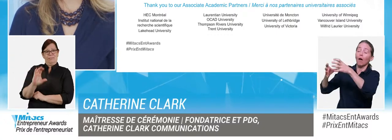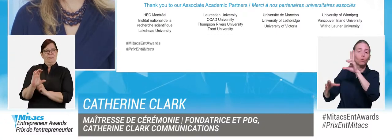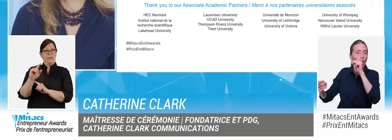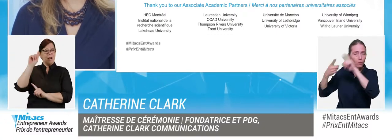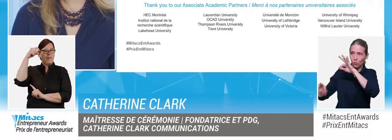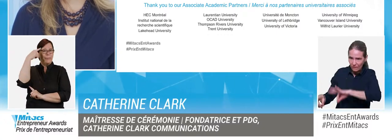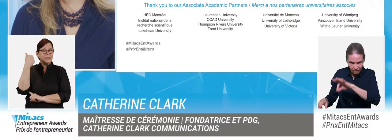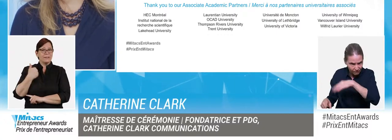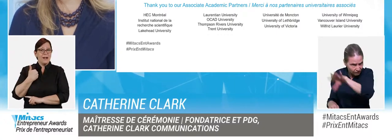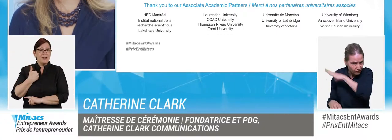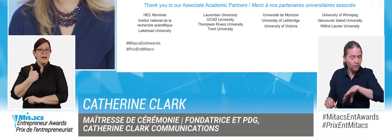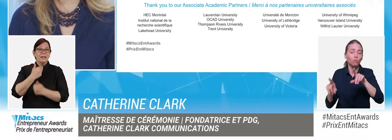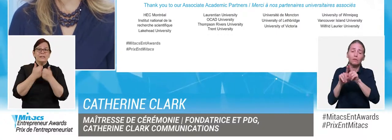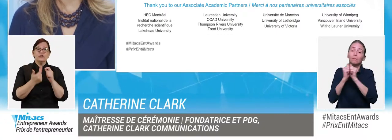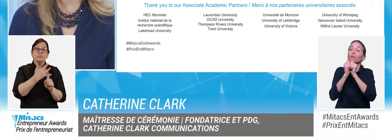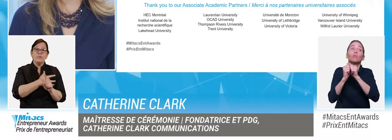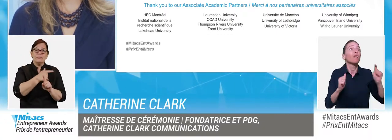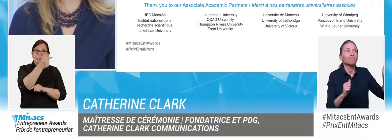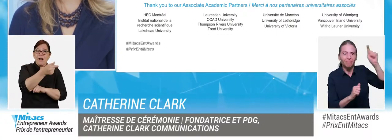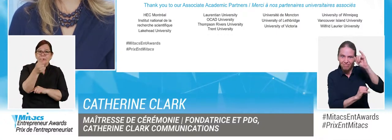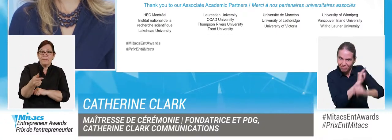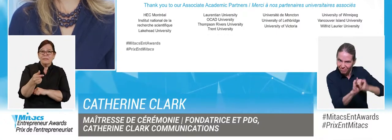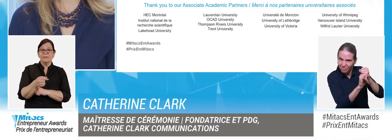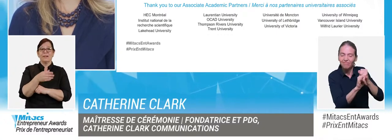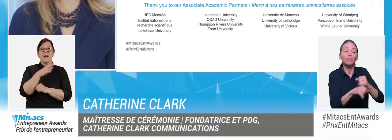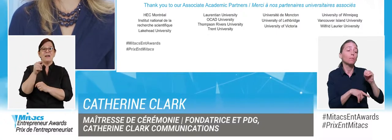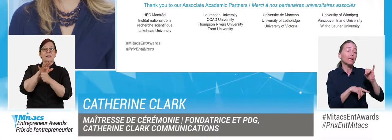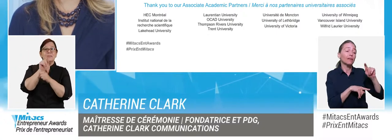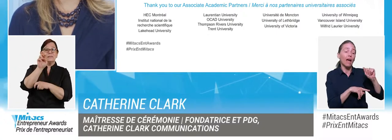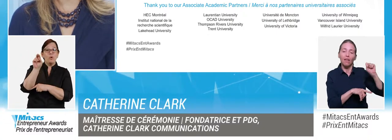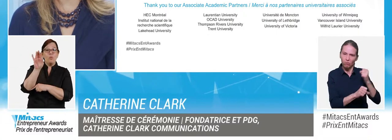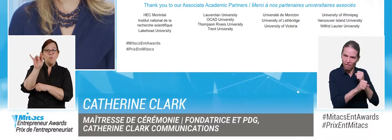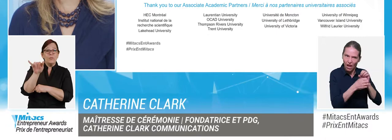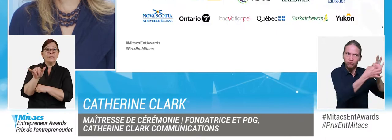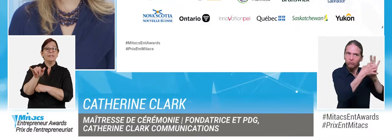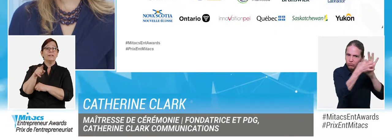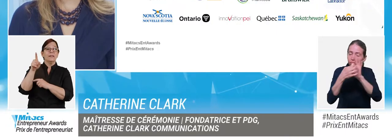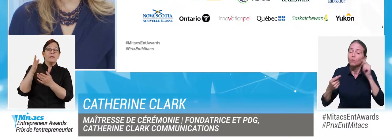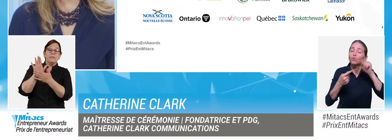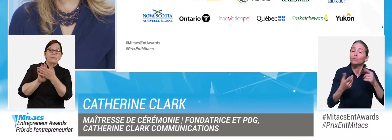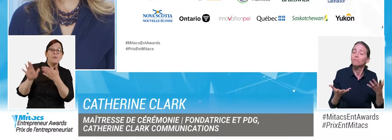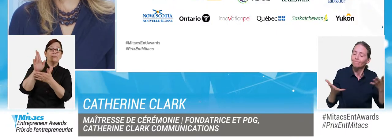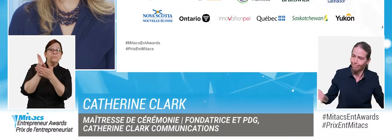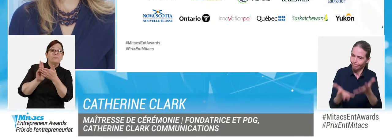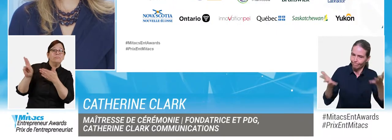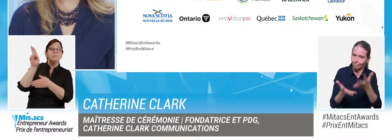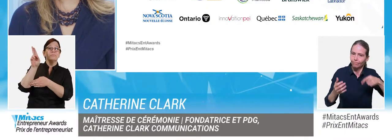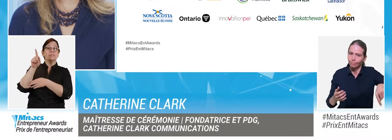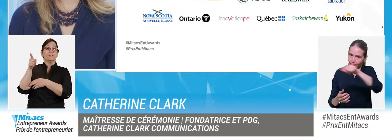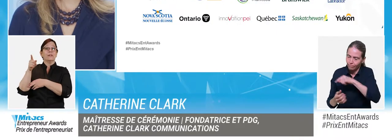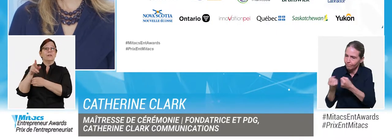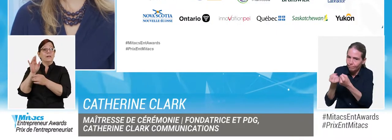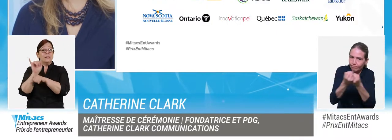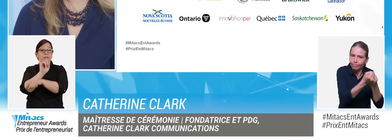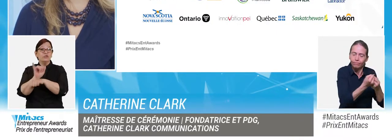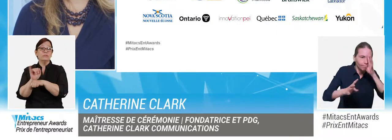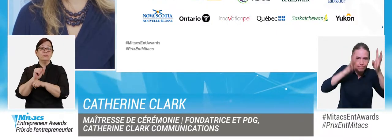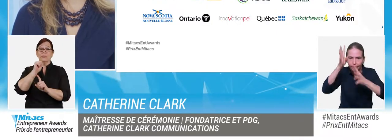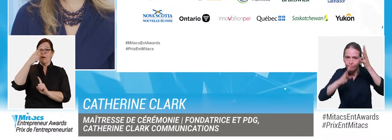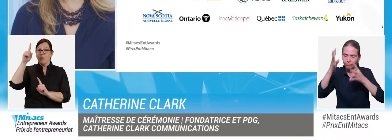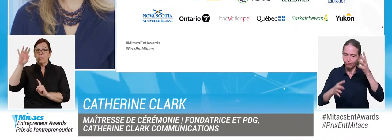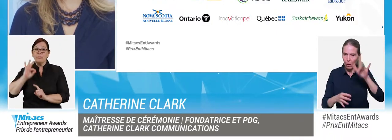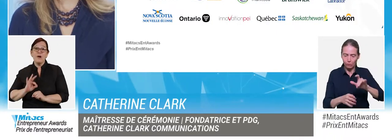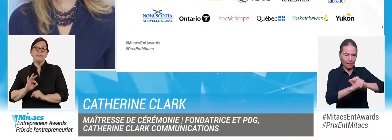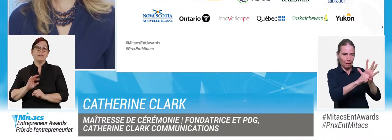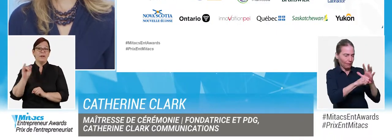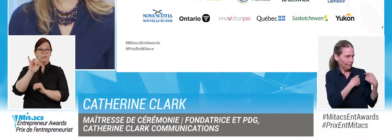des solutions basées sur la recherche pour répondre aux défis de nos partenaires. Funded by the Government of Canada, each